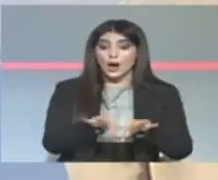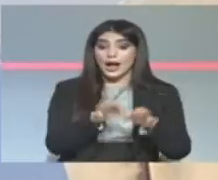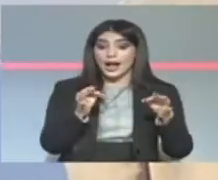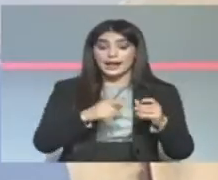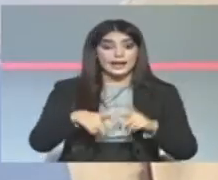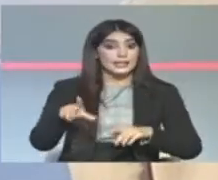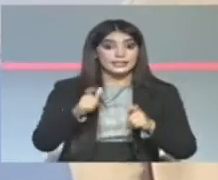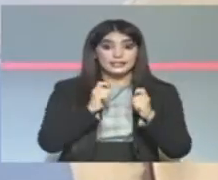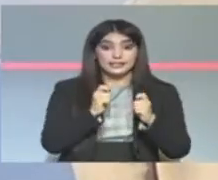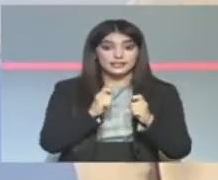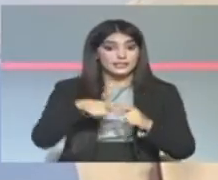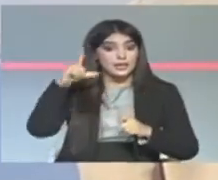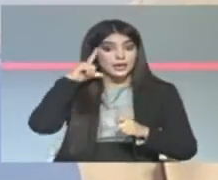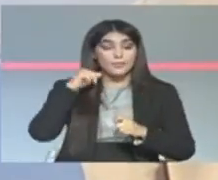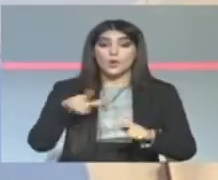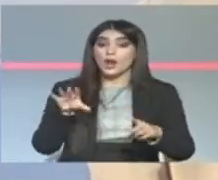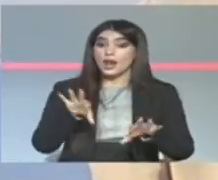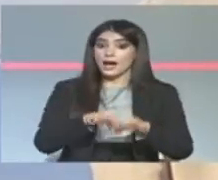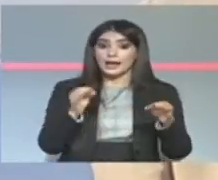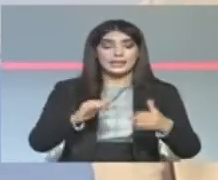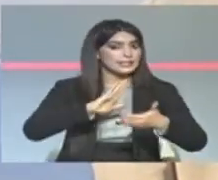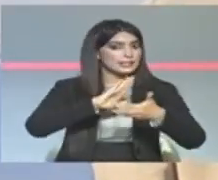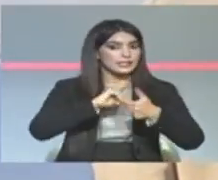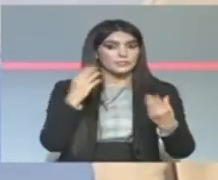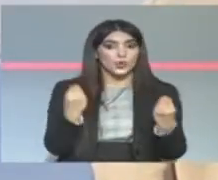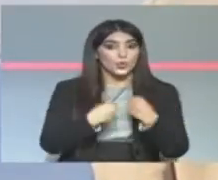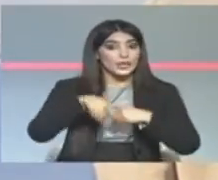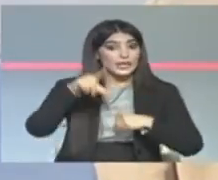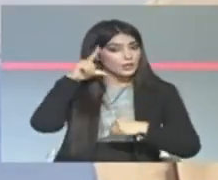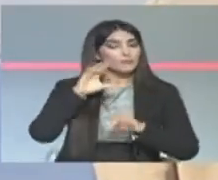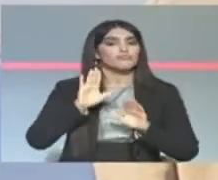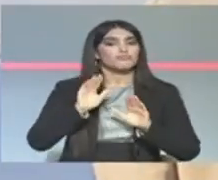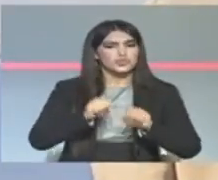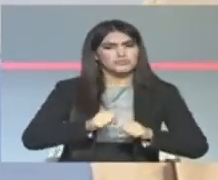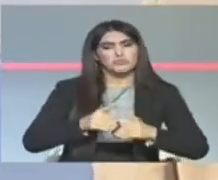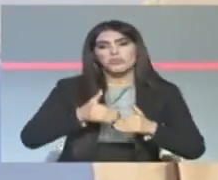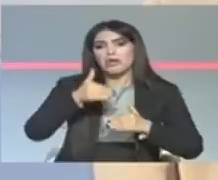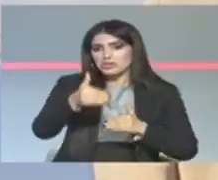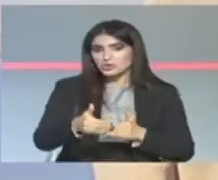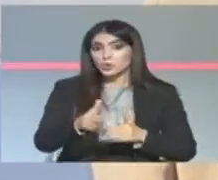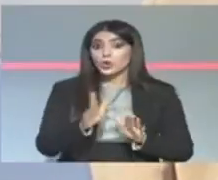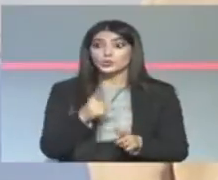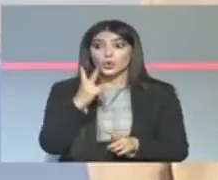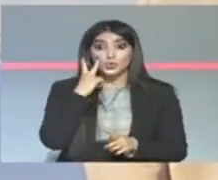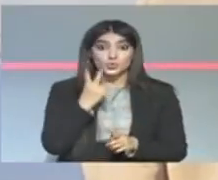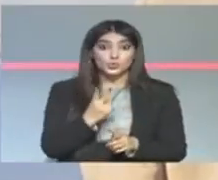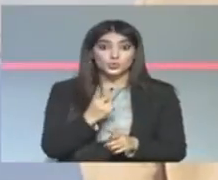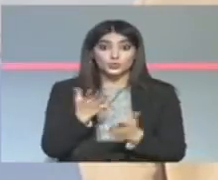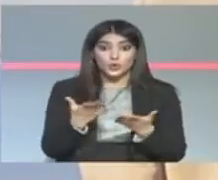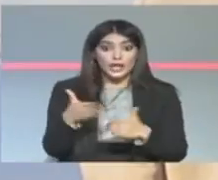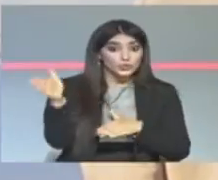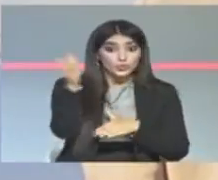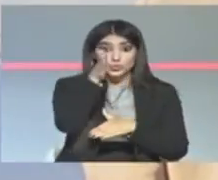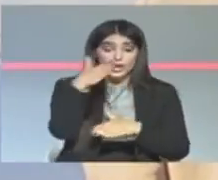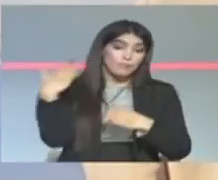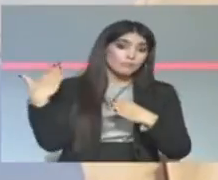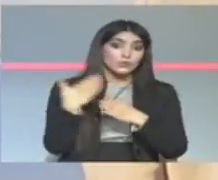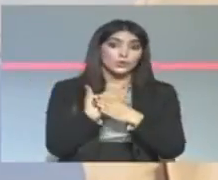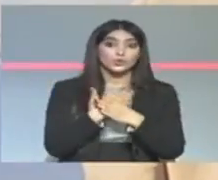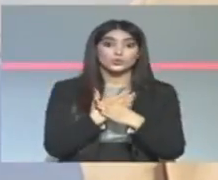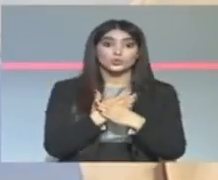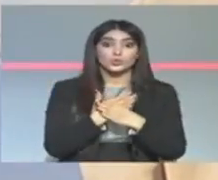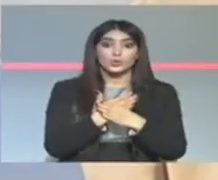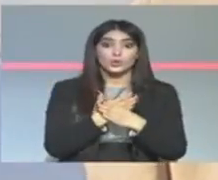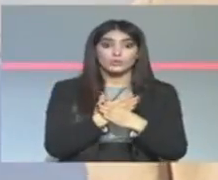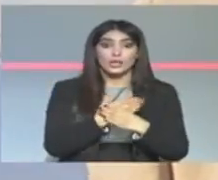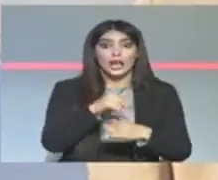والحل السلمي في المائه في ليبيا يمكن ان يتم تاجيل الى ما لا نهايه وعند مره انه هذه الدول تريد فقط ان تكون المنطقه